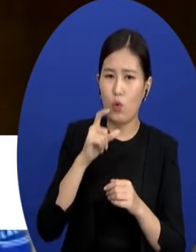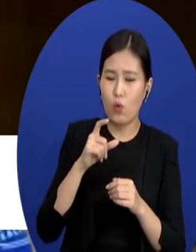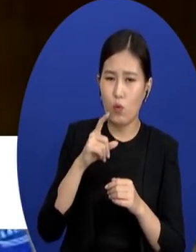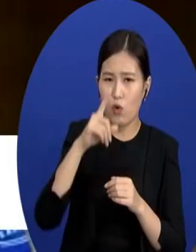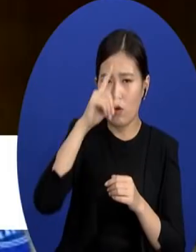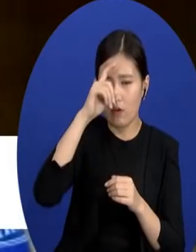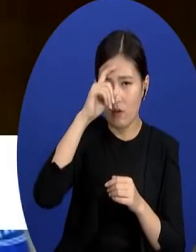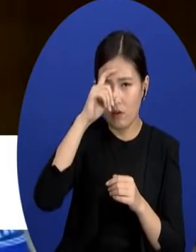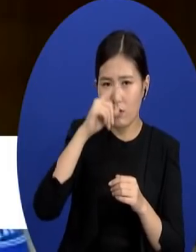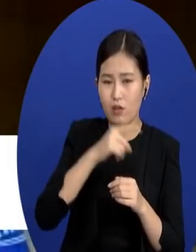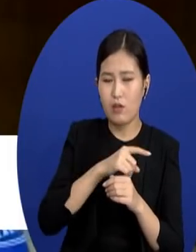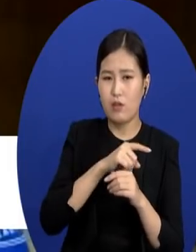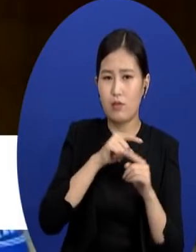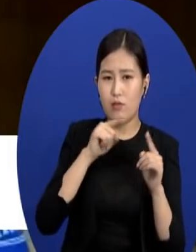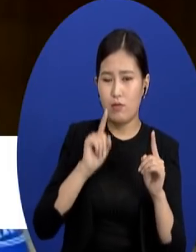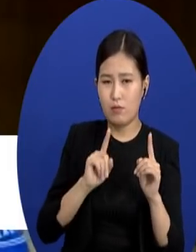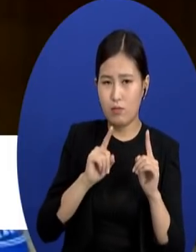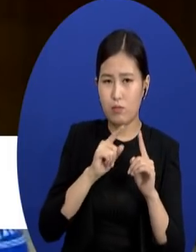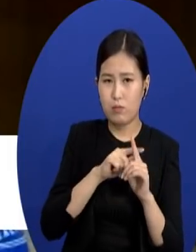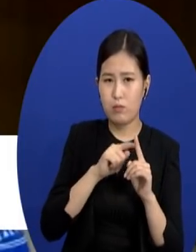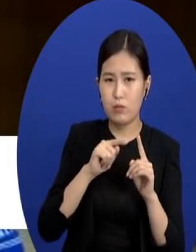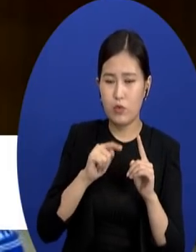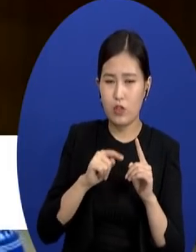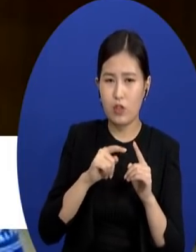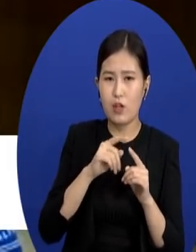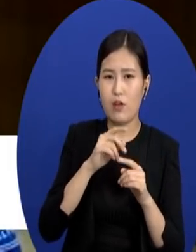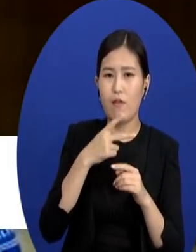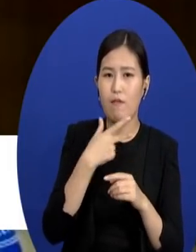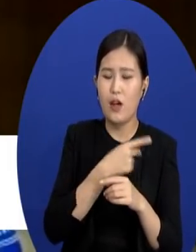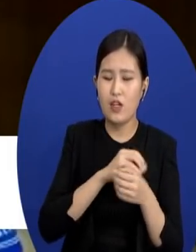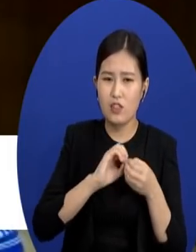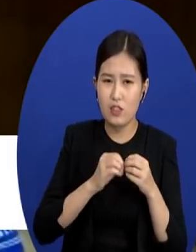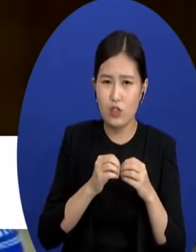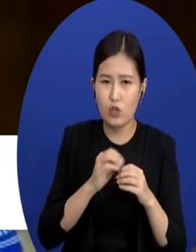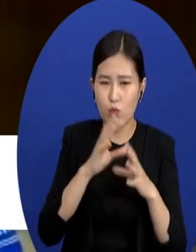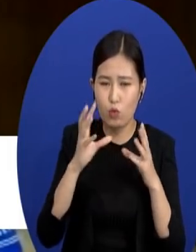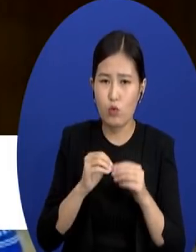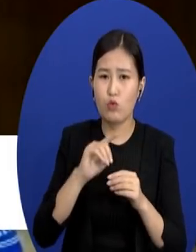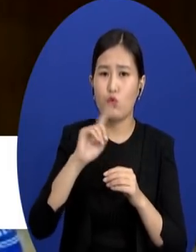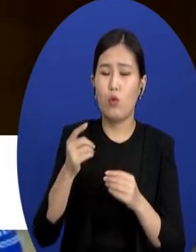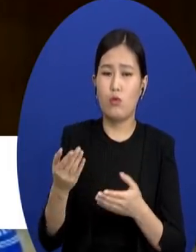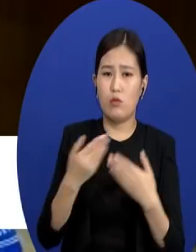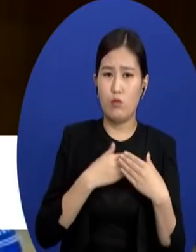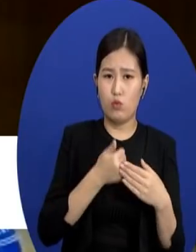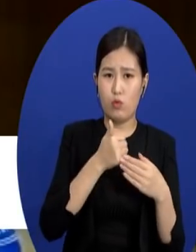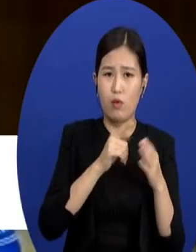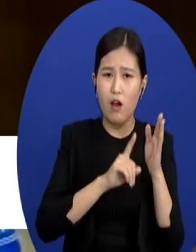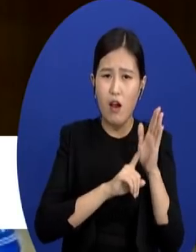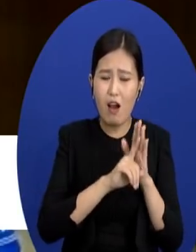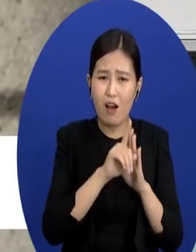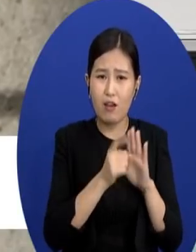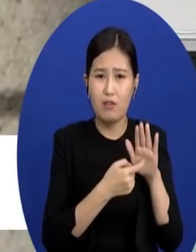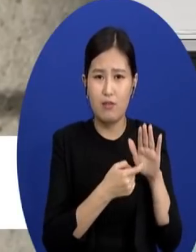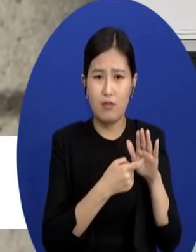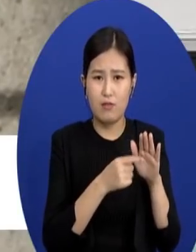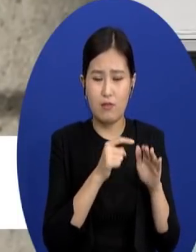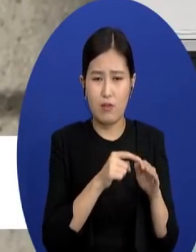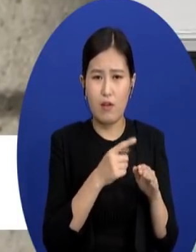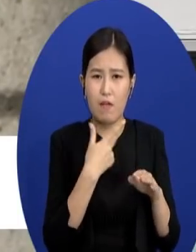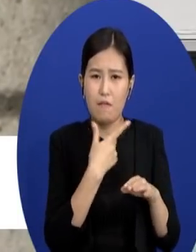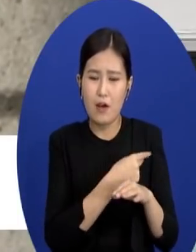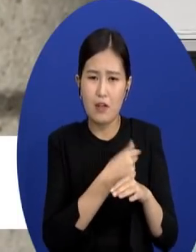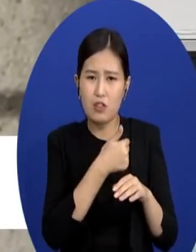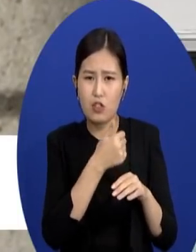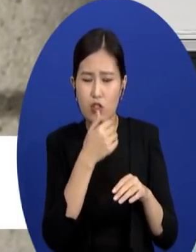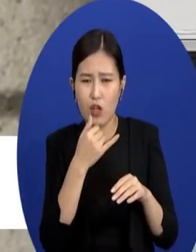хэрэглэхийг зөвшөөрсөн анхны улс болсон. За зарим улс орны эмч нар Британийг вакцины аюулгүй байдал үр нөлөөний мэдээллийг